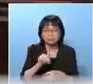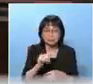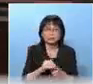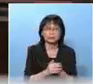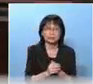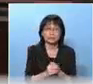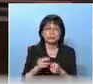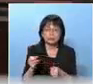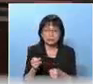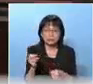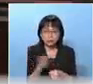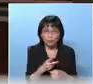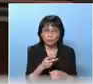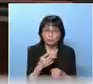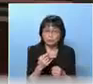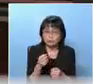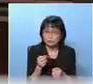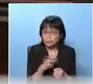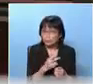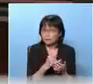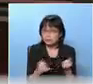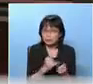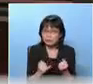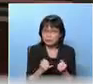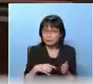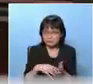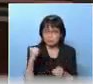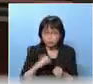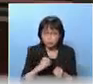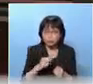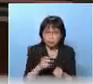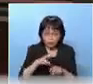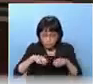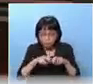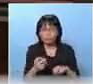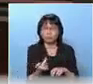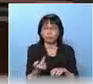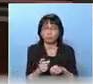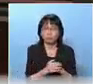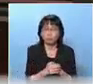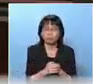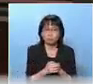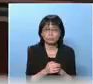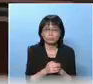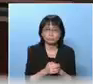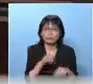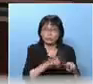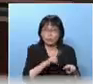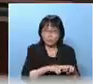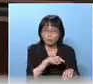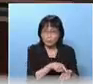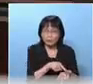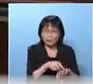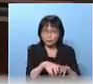發展可再生能源，除了成為世界最大的制氫國之外，亦都是